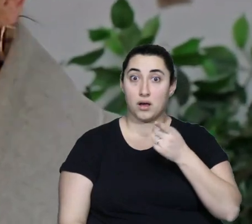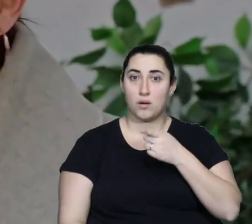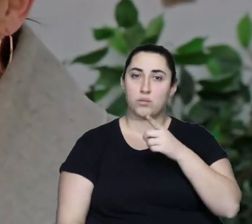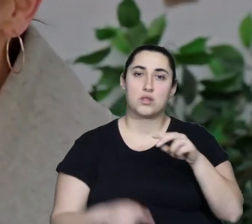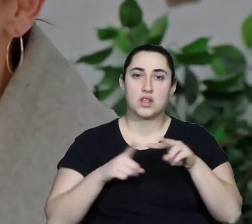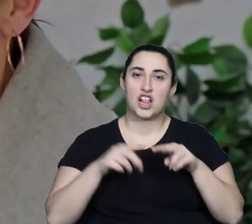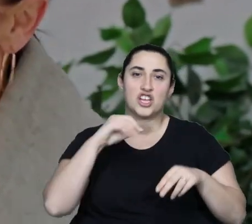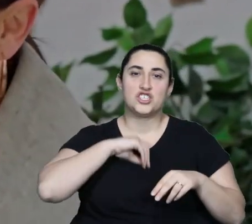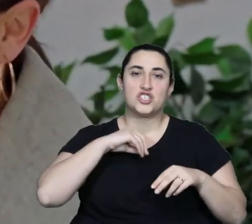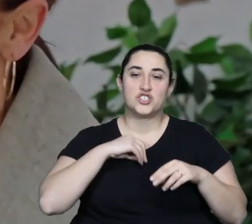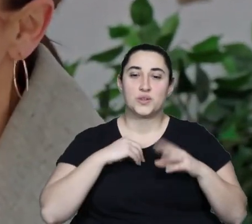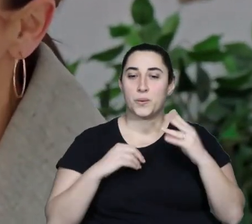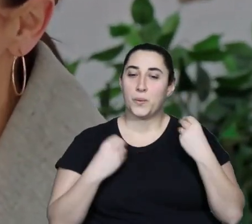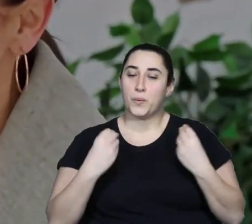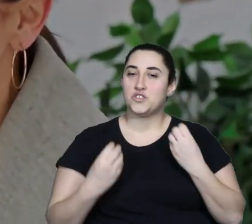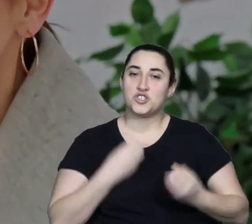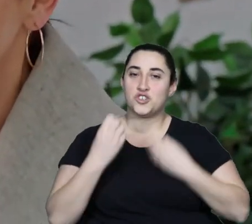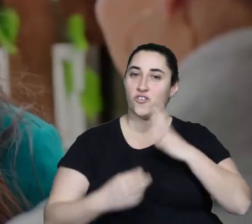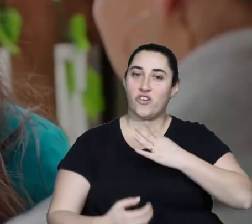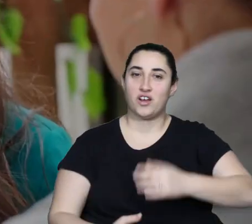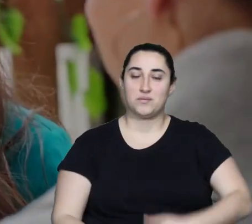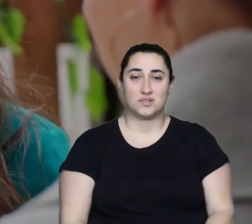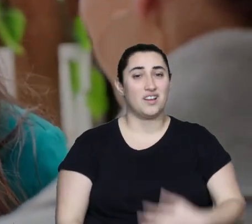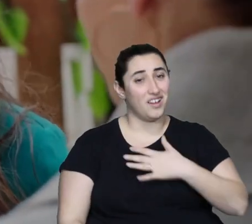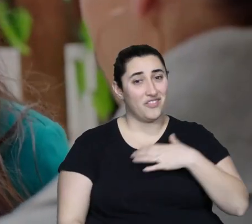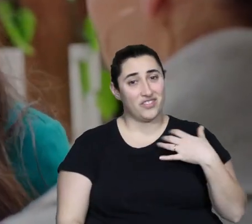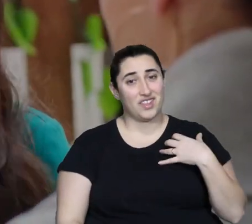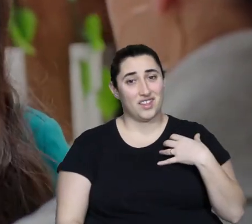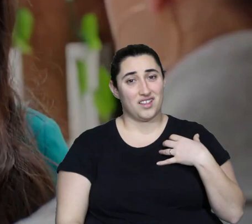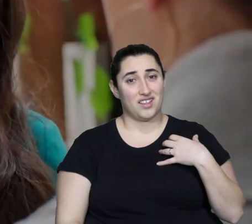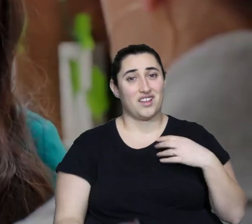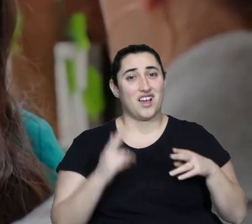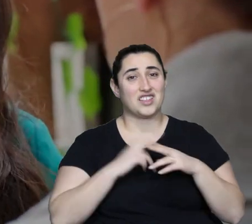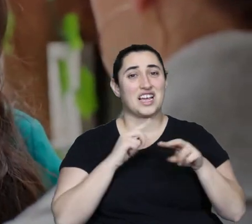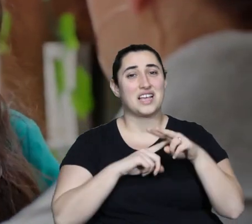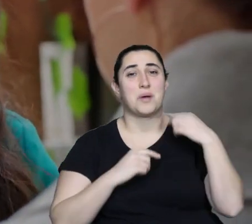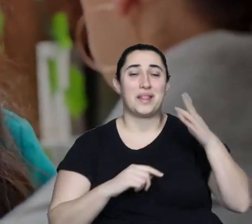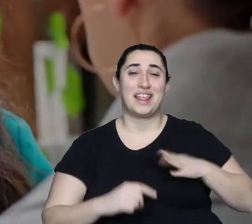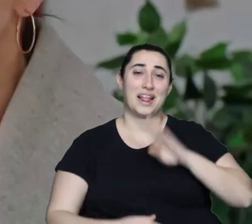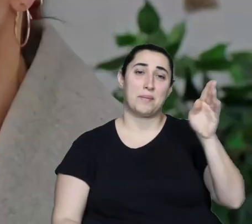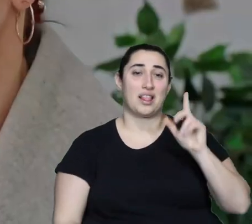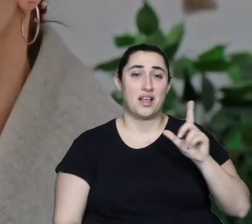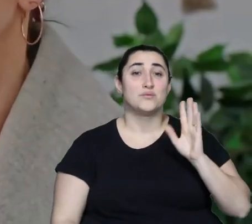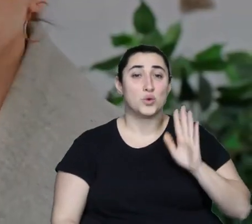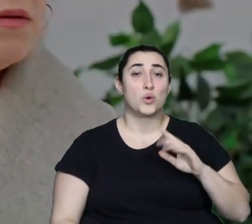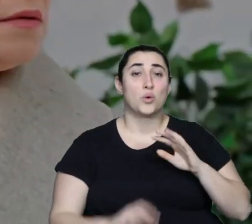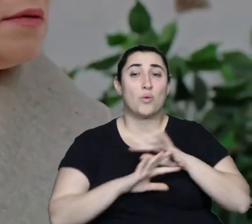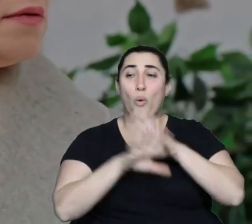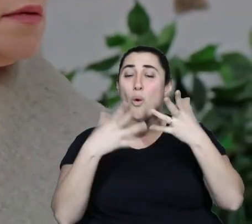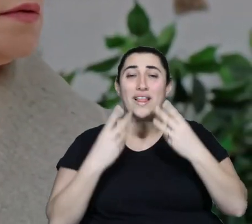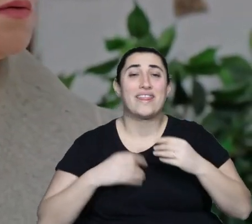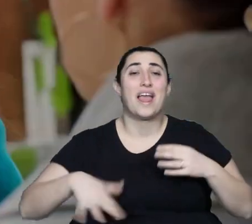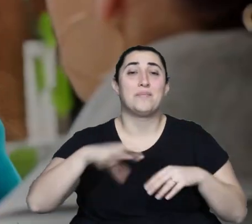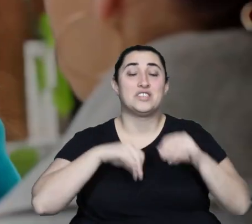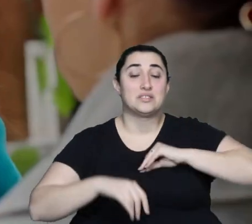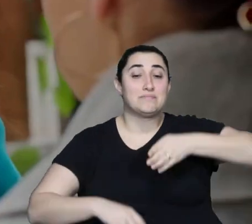Bu Nalan'ın içinde ne cevherler varmış böyle. Anne. Acilen Kezban ablanın yanına gitmemiz lazım. Çünkü bütün bu olup